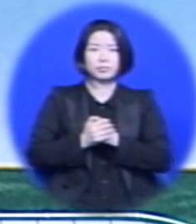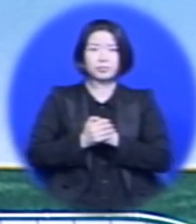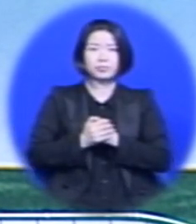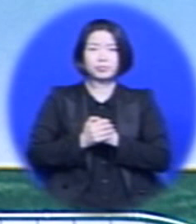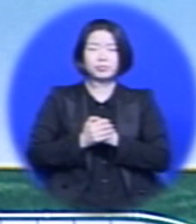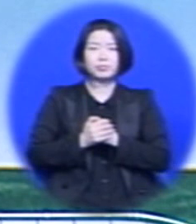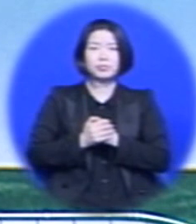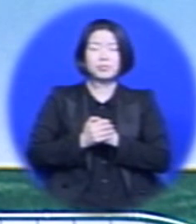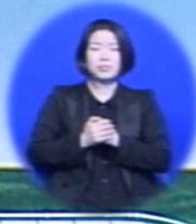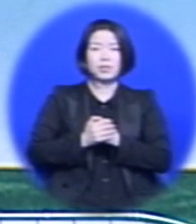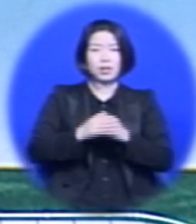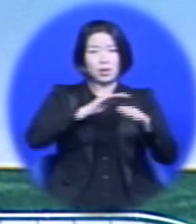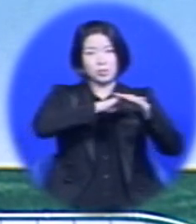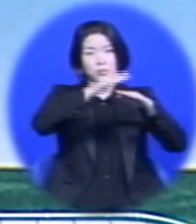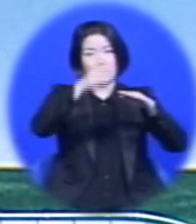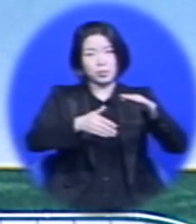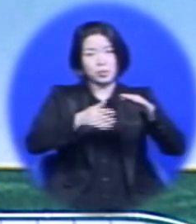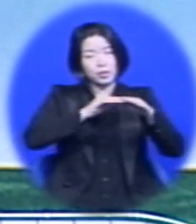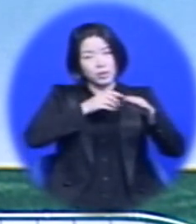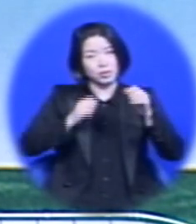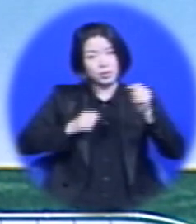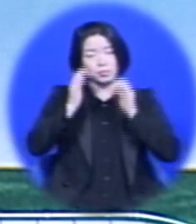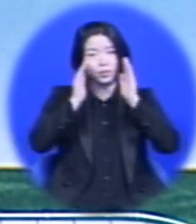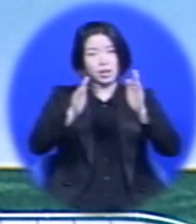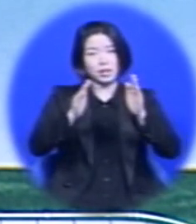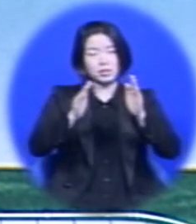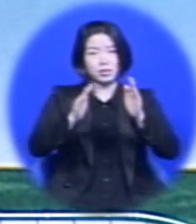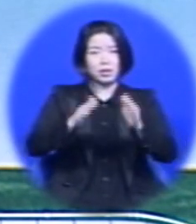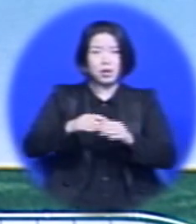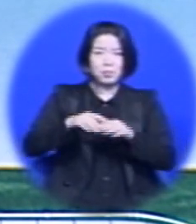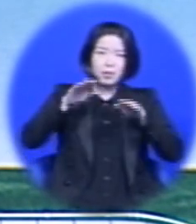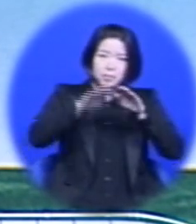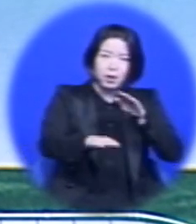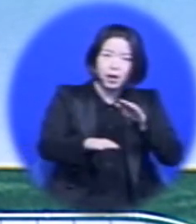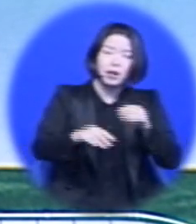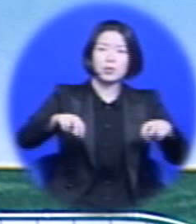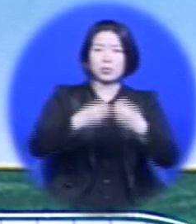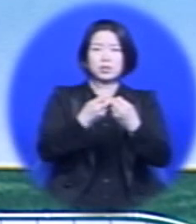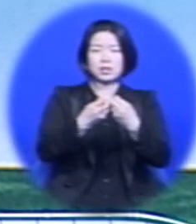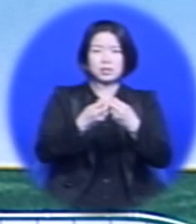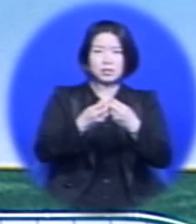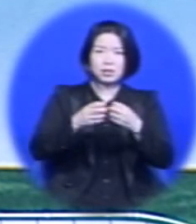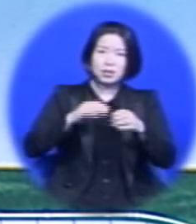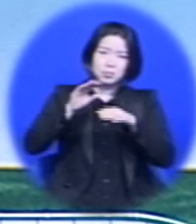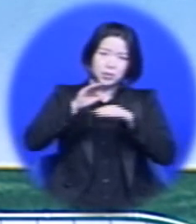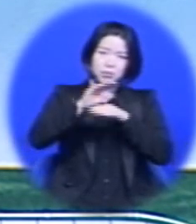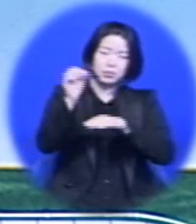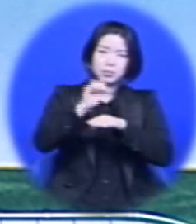있습니다 절벽을 향해서 낭떠러지를 향해서 브레이크가 파열 되어서 달려가는